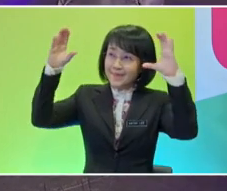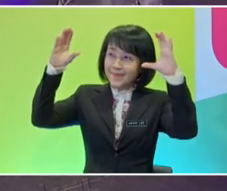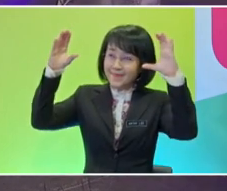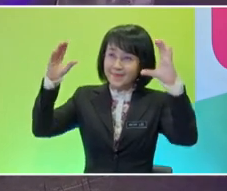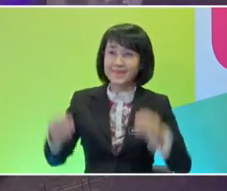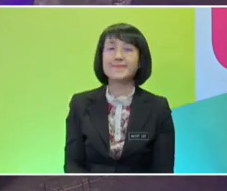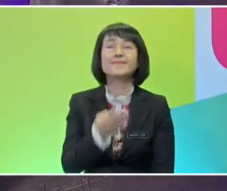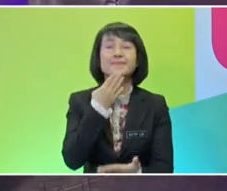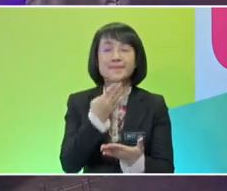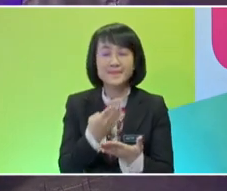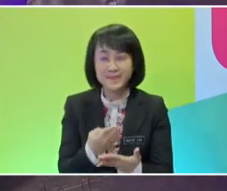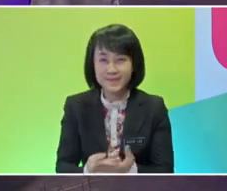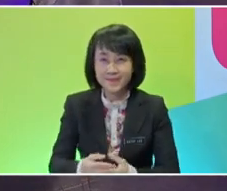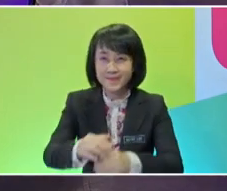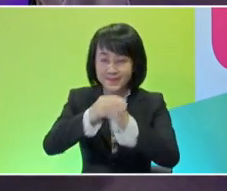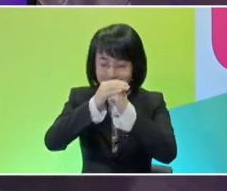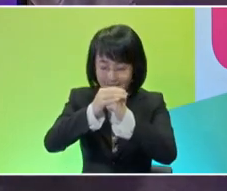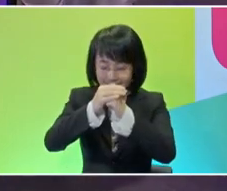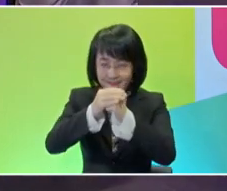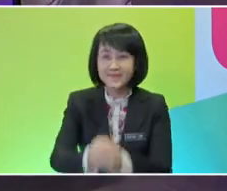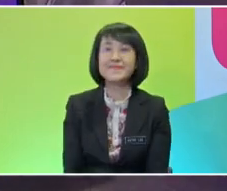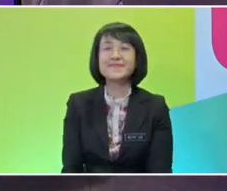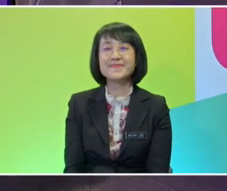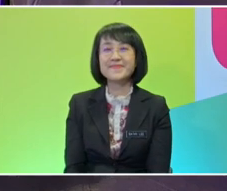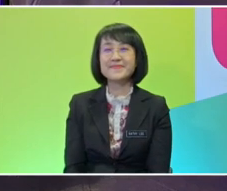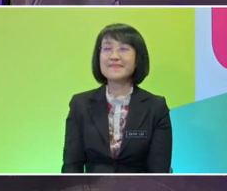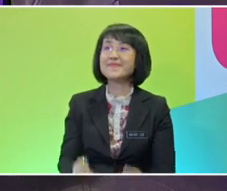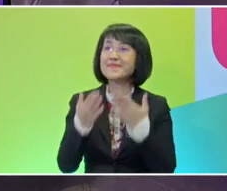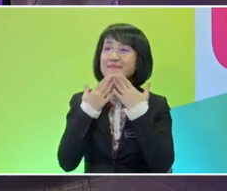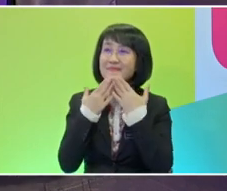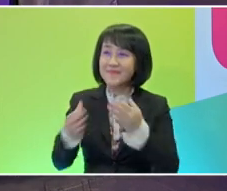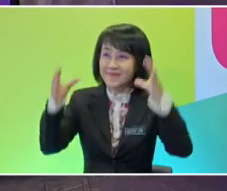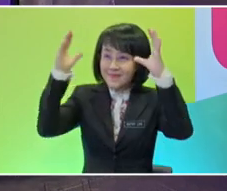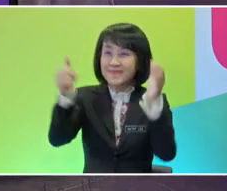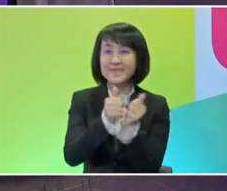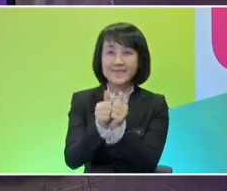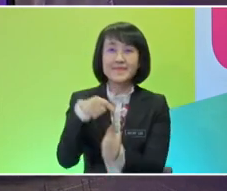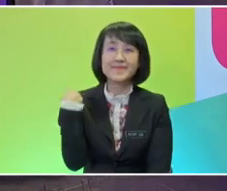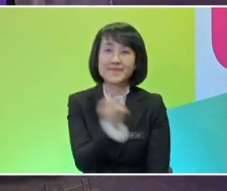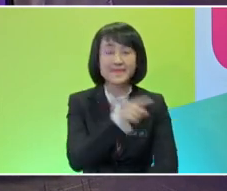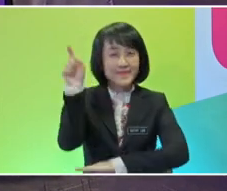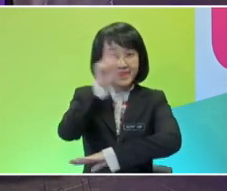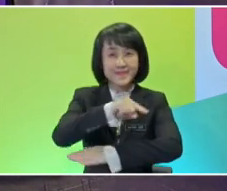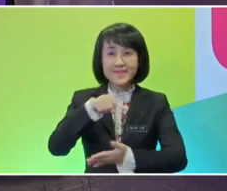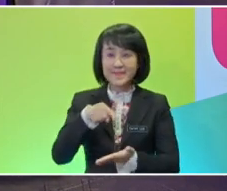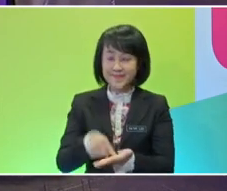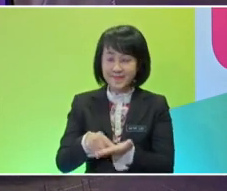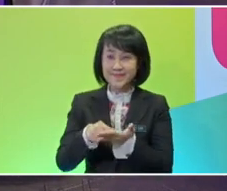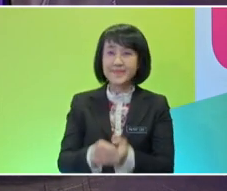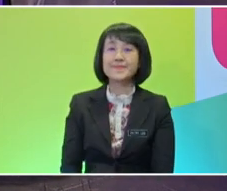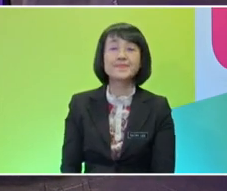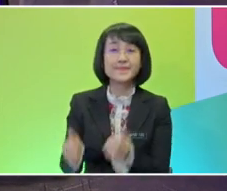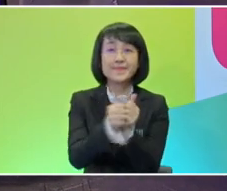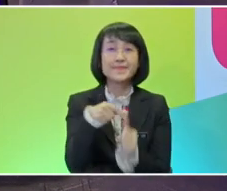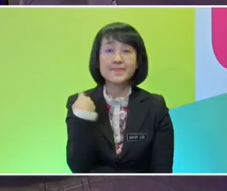baik baiklah terima kasih pada hari ini dan juga bersama dengan kita Pada hari ini